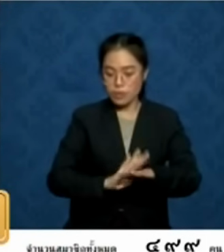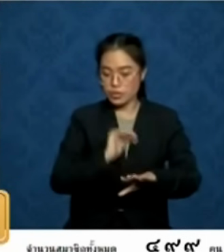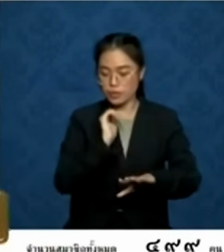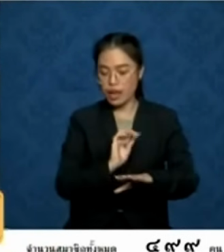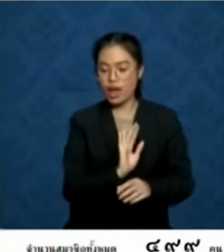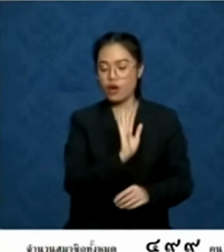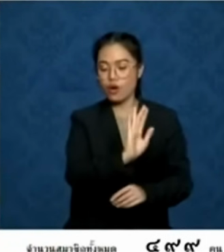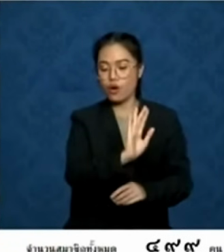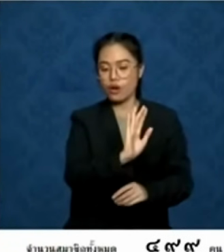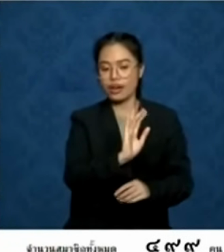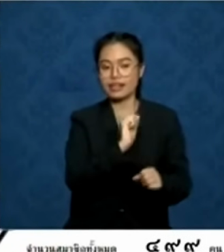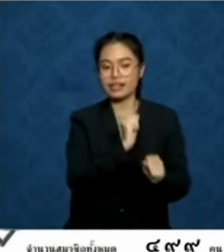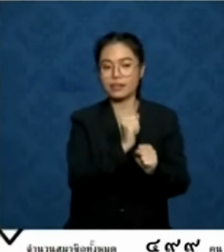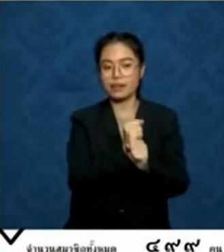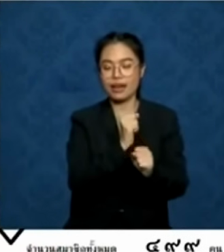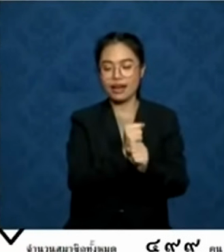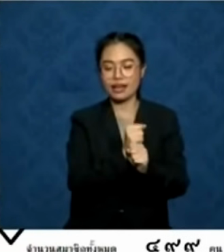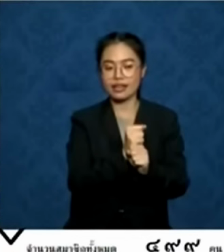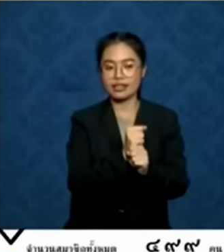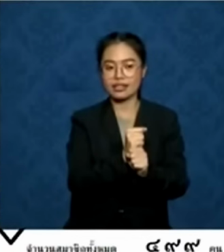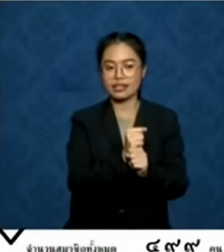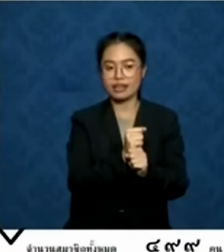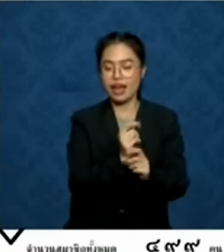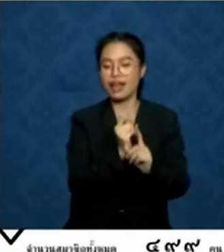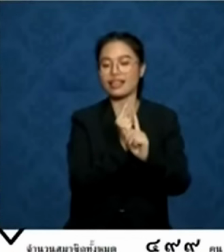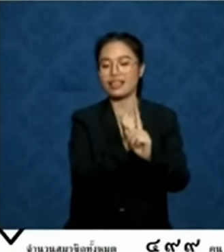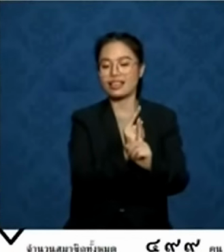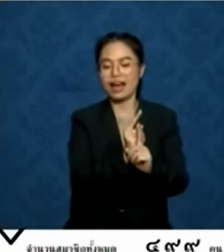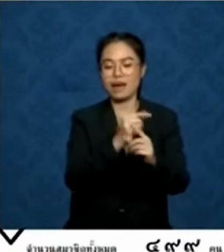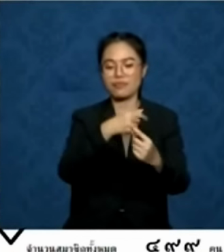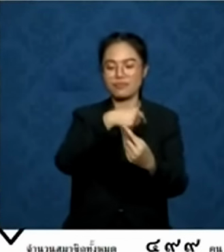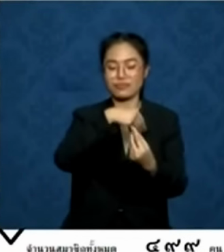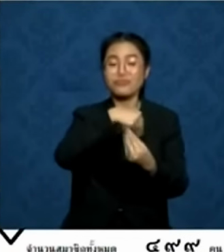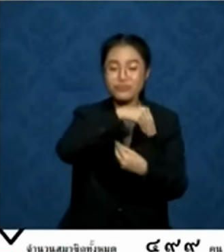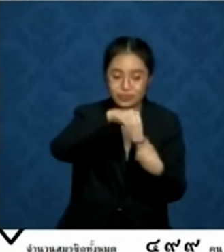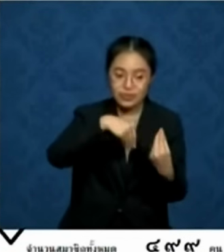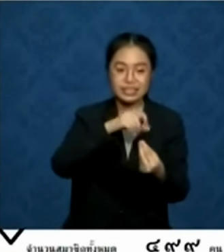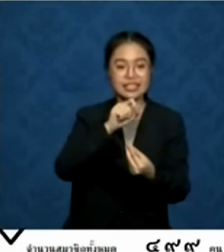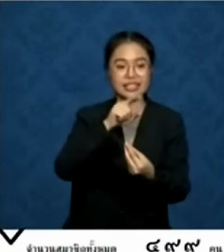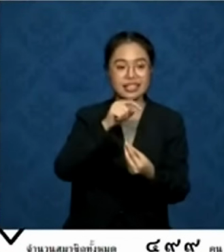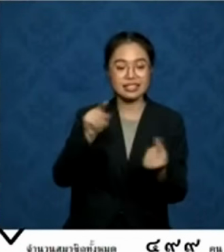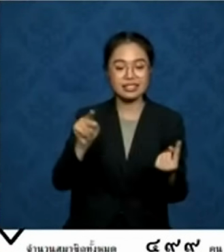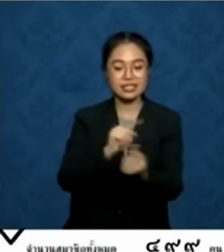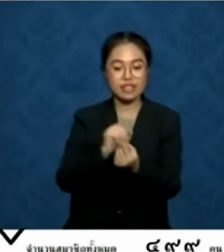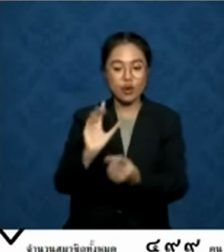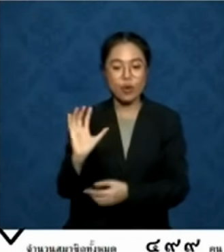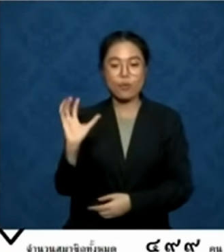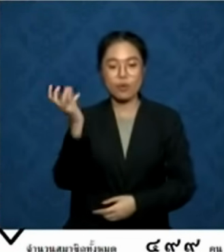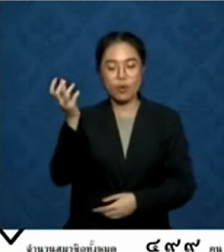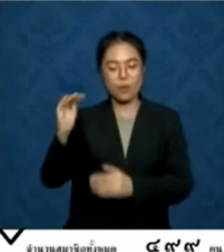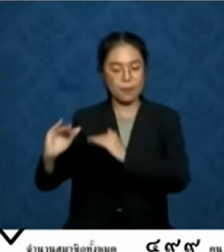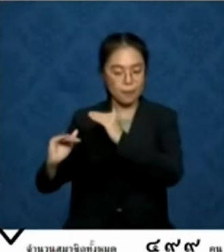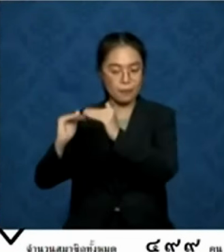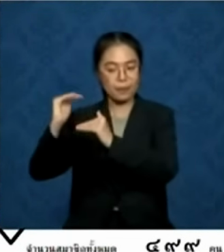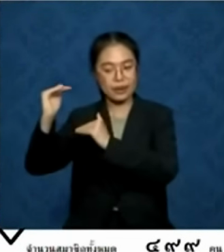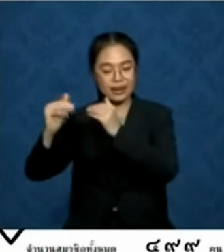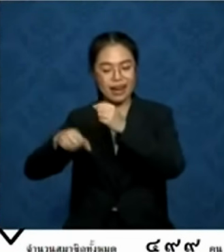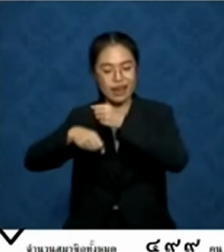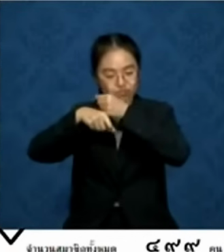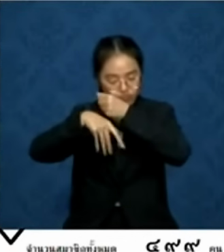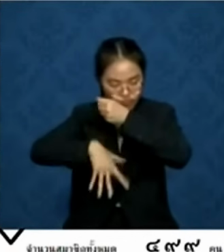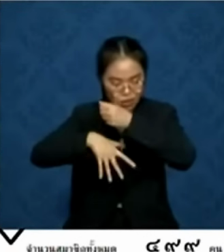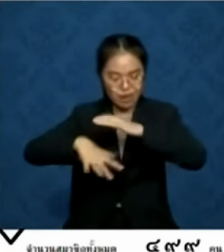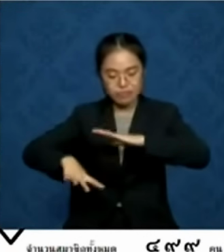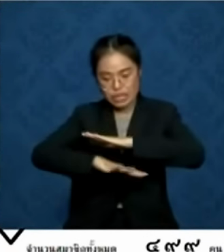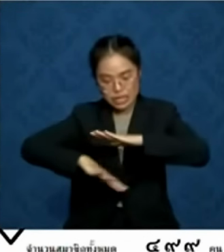ถในการแข่งขันสอดรับกับบริบทของเศรษฐกิจและสังคมโลกใหม่พัฒนาโครงสร้างพื้นฐานพัฒนาก